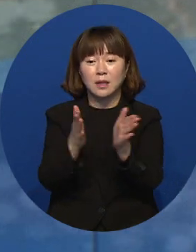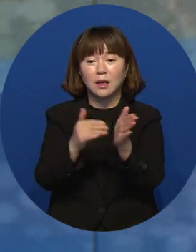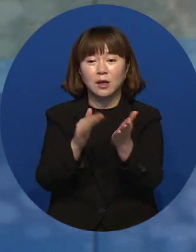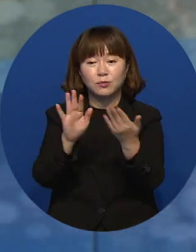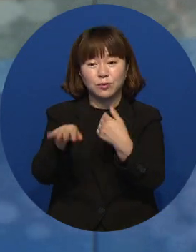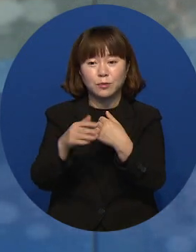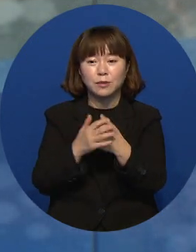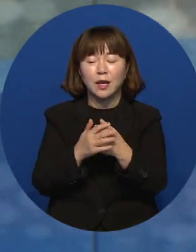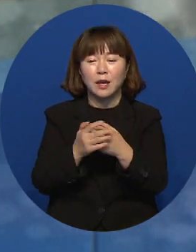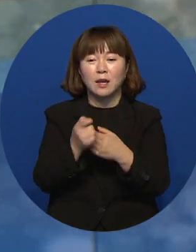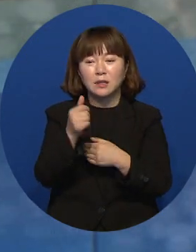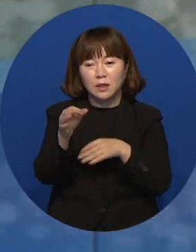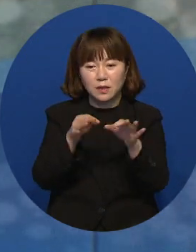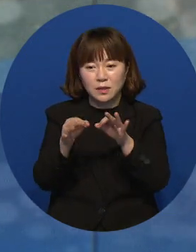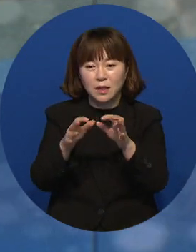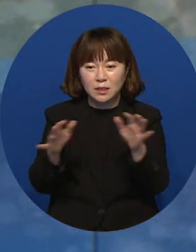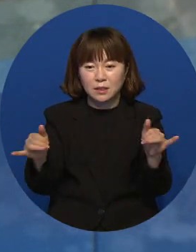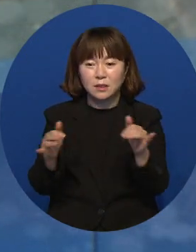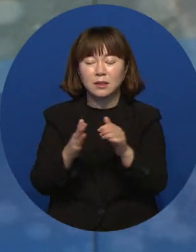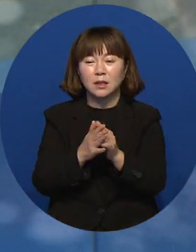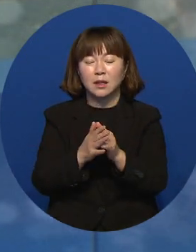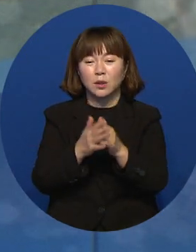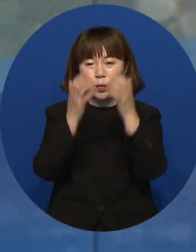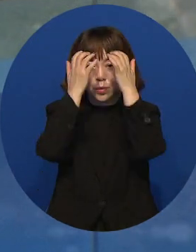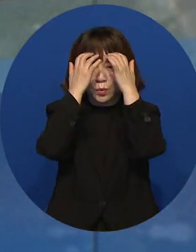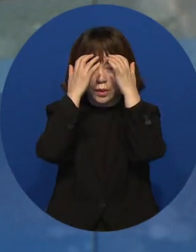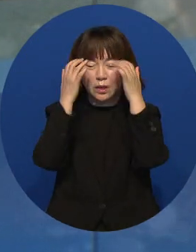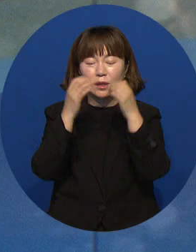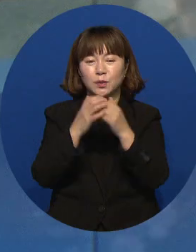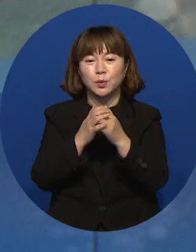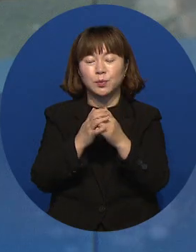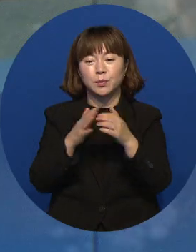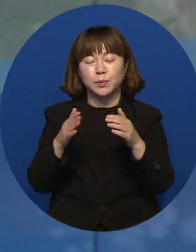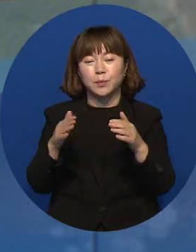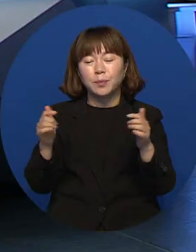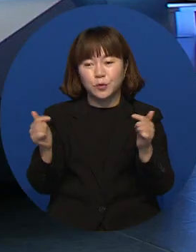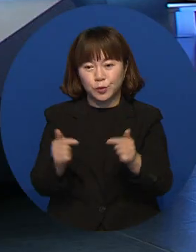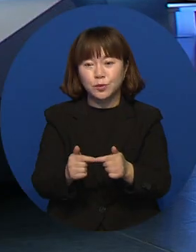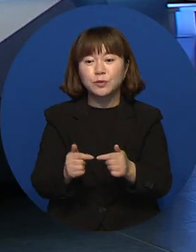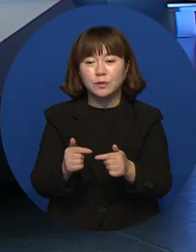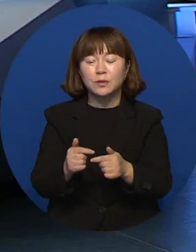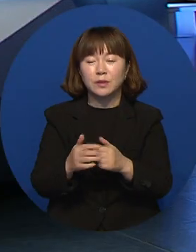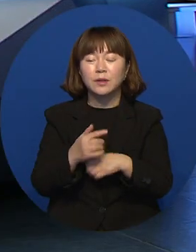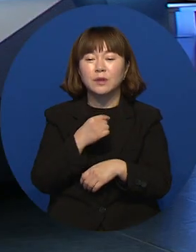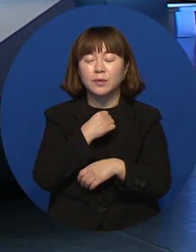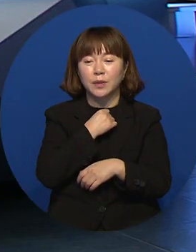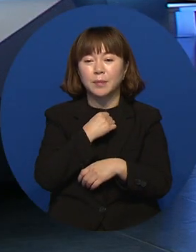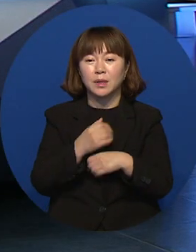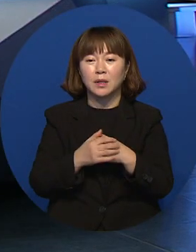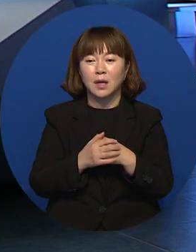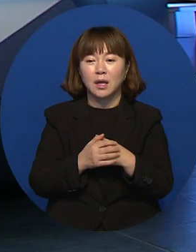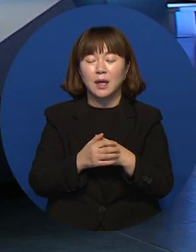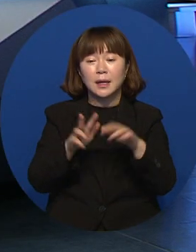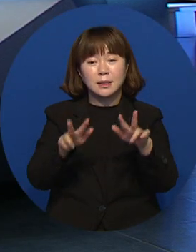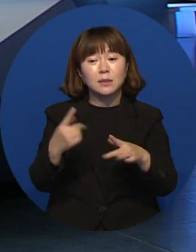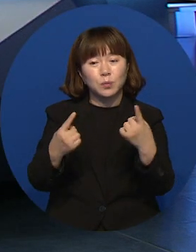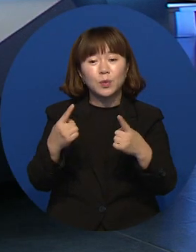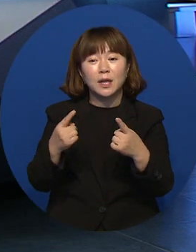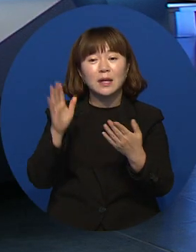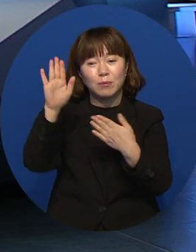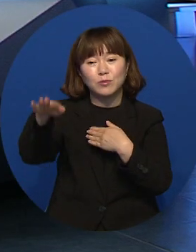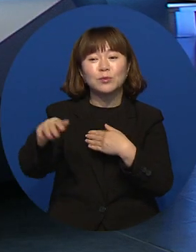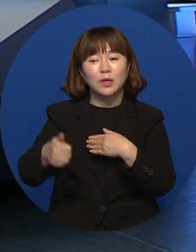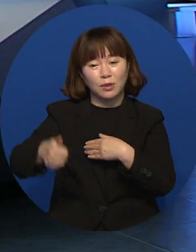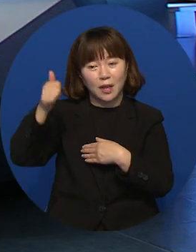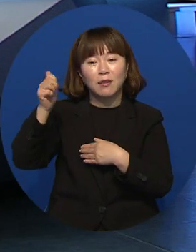떨어져야 될텐데요 기대를 하고 계신거죠 아닙니까 3 아무래도 지금보다는 낫지 않겠냐 아 하는 부분이고요 어